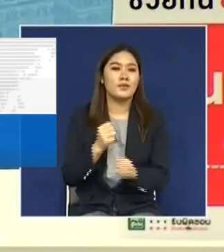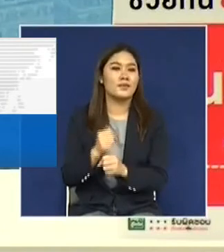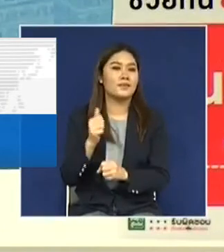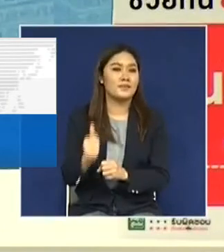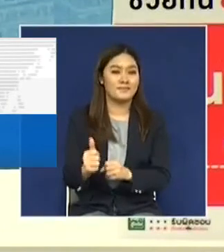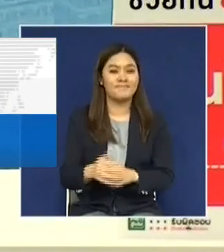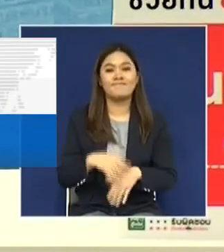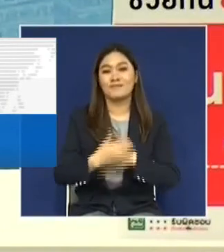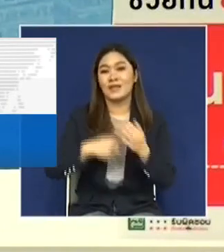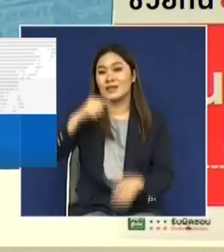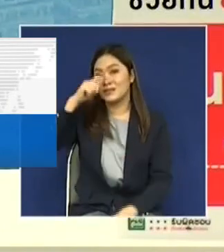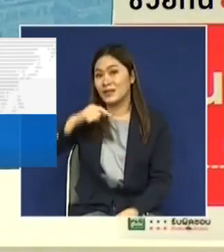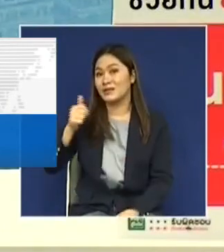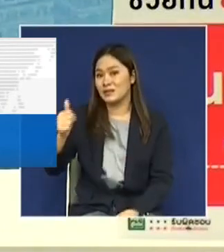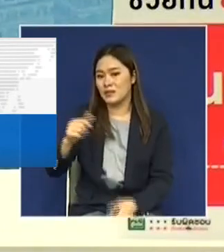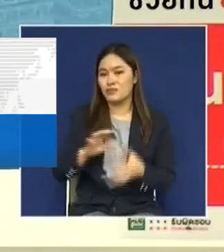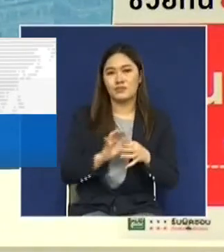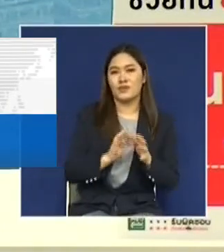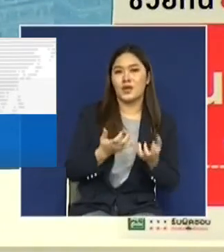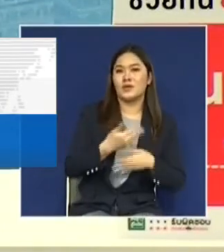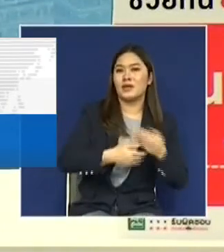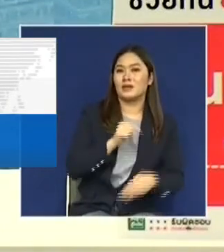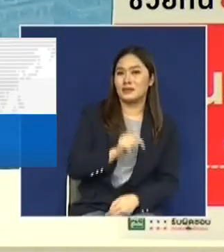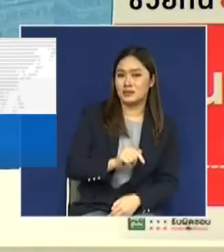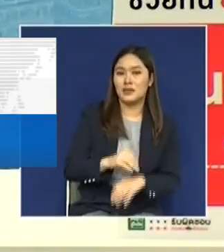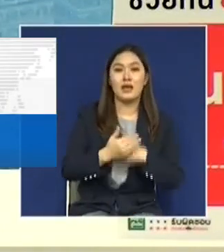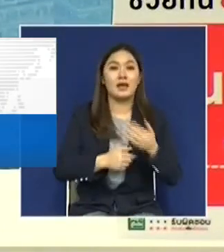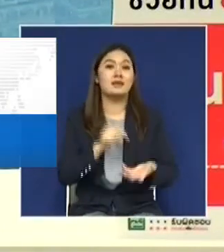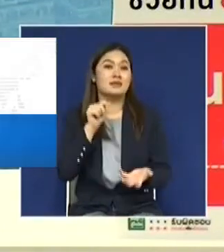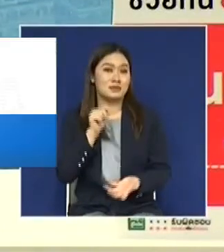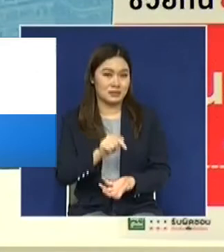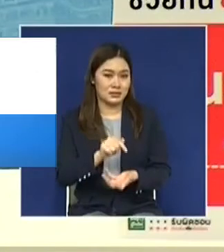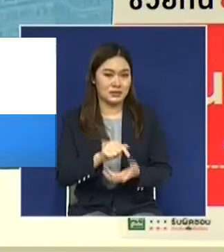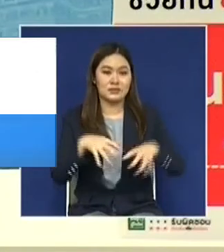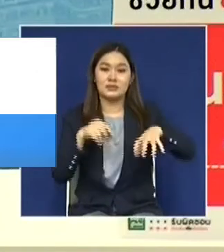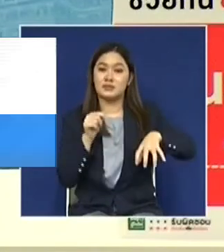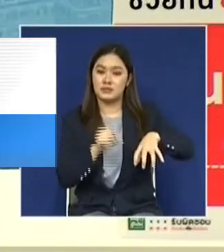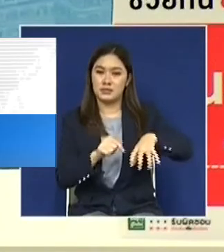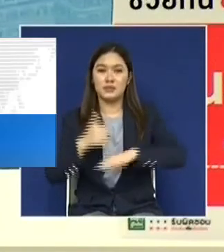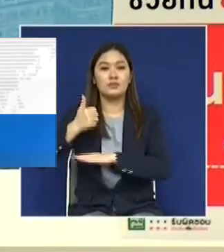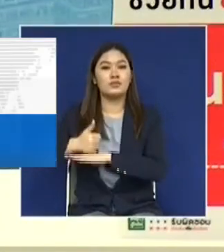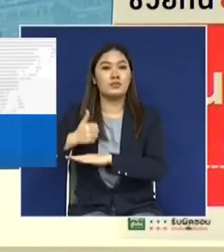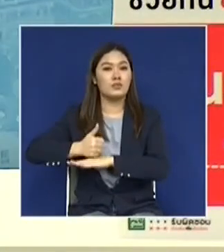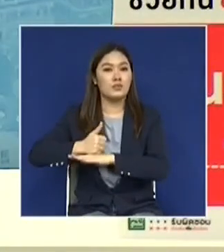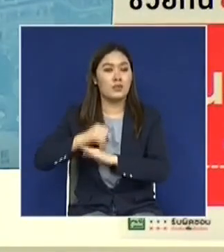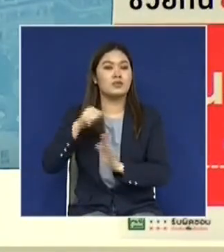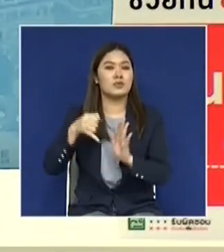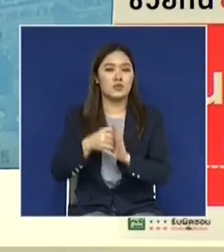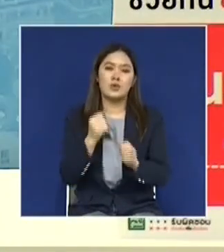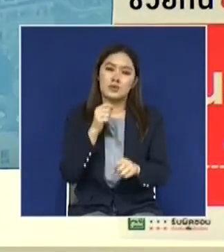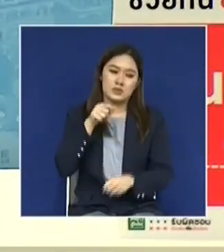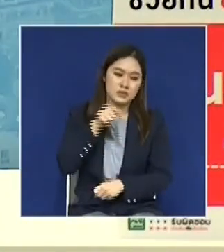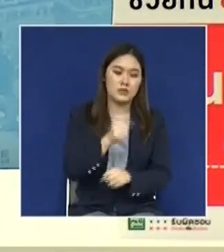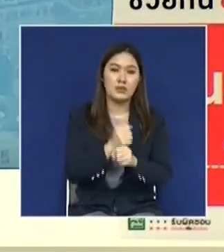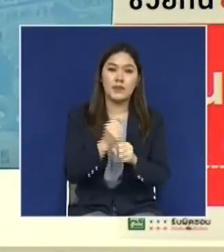นะครับที่ตลาดไทยเนื่องจากไม่เกี่ยวกับเหตุการณ์นี้นะครับแต่ส่วนตลาดนี้ทางท่านผู้ราชการจังหวัดก็ได้สั่งให้ทำความสะอาดแล้วก็